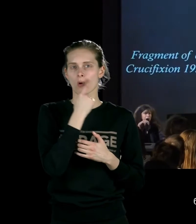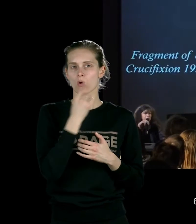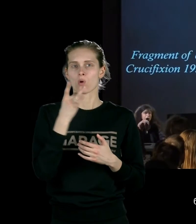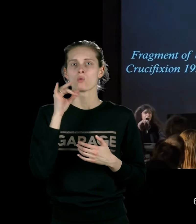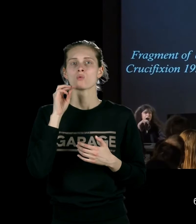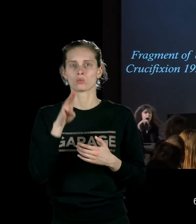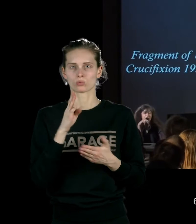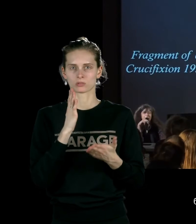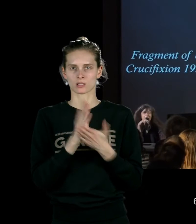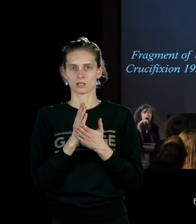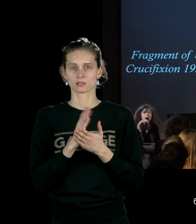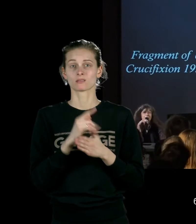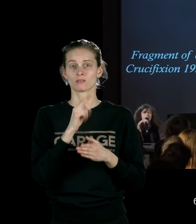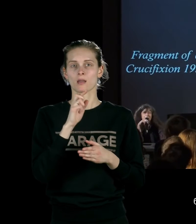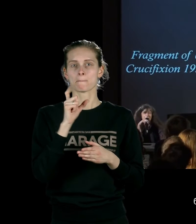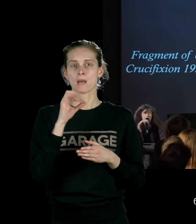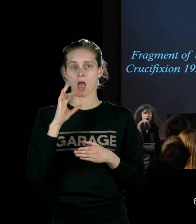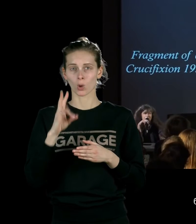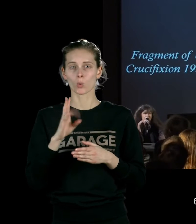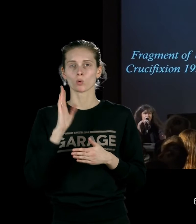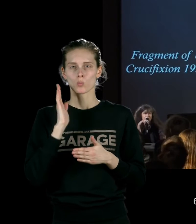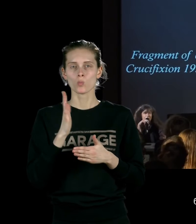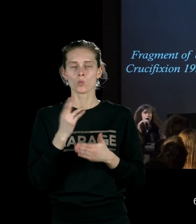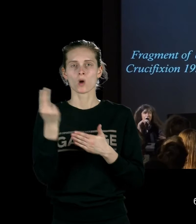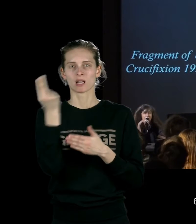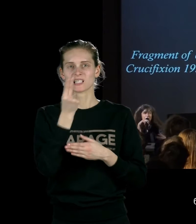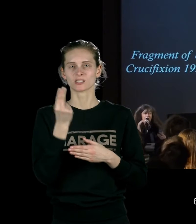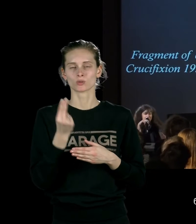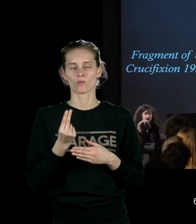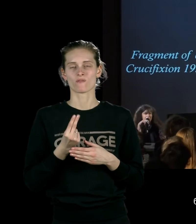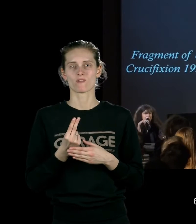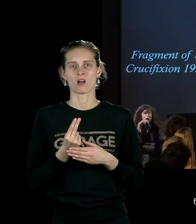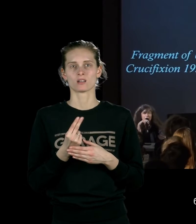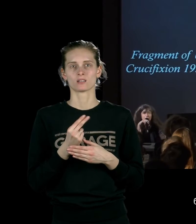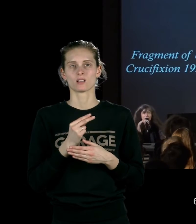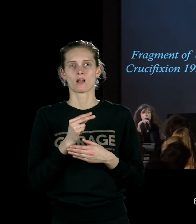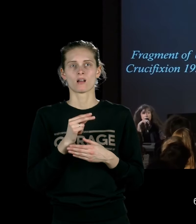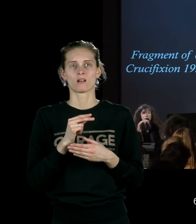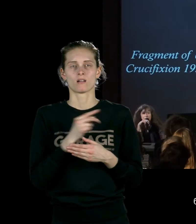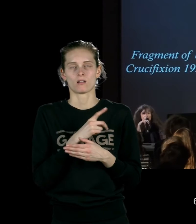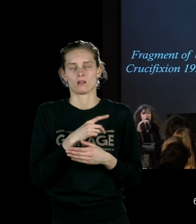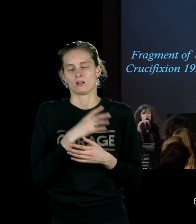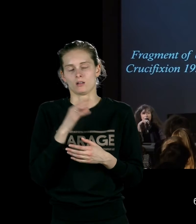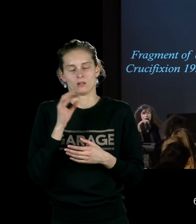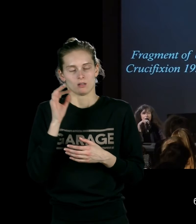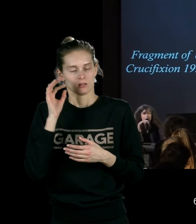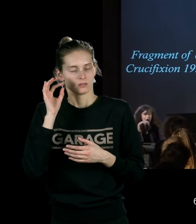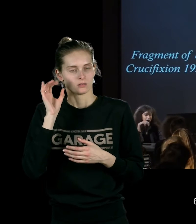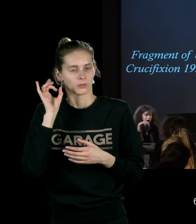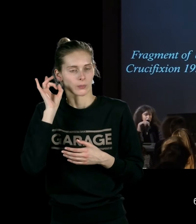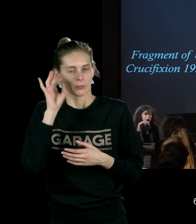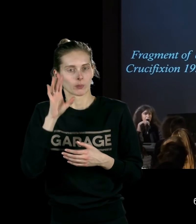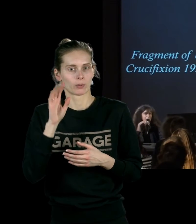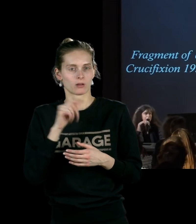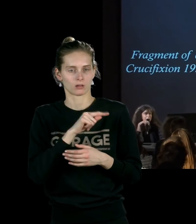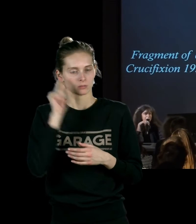который Фрэнсис Бэкон будет рисовать, образ, которым Бэкон будет одержим на протяжении всей своей